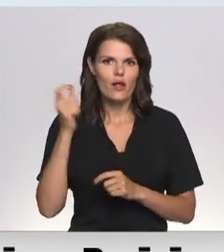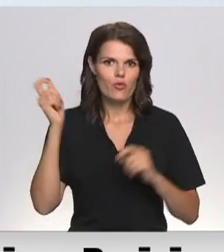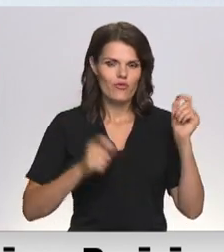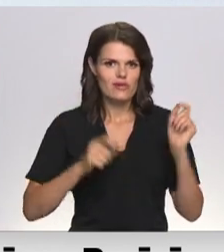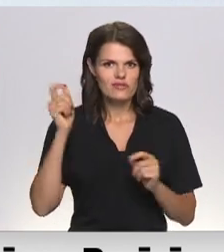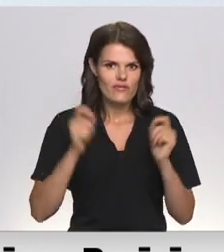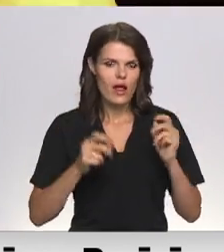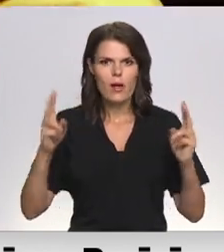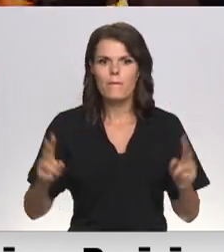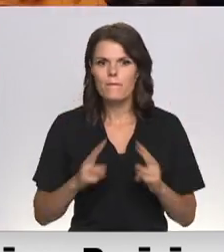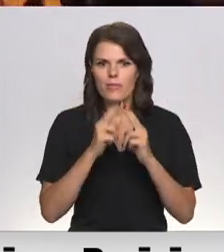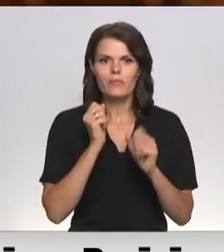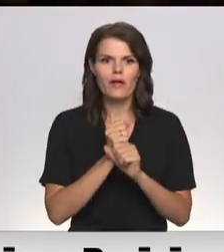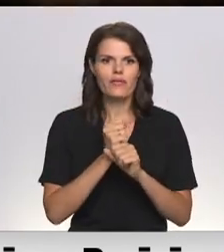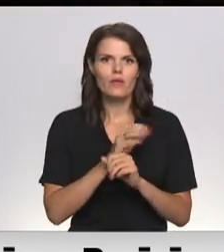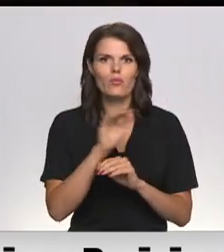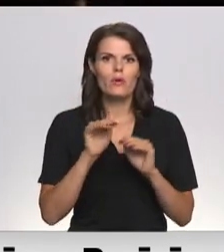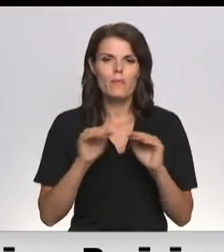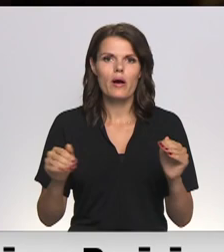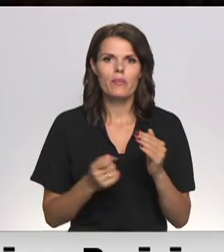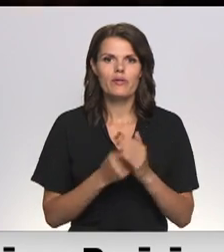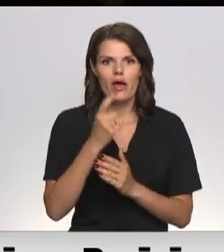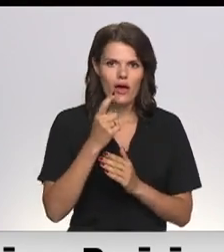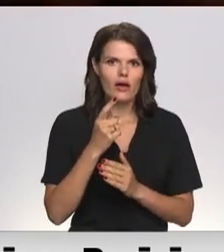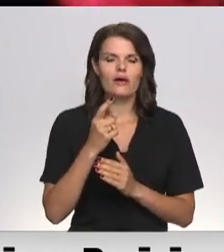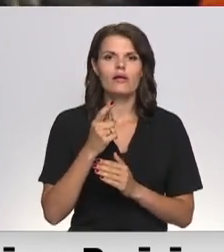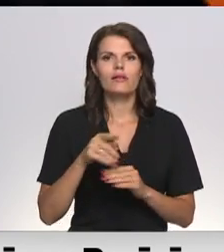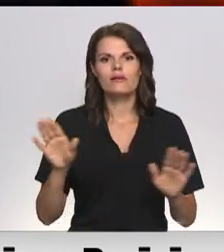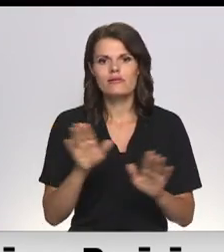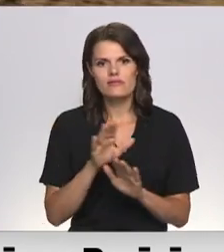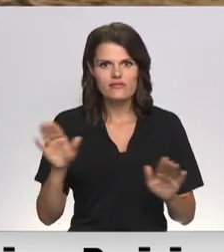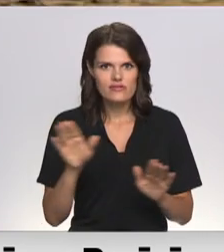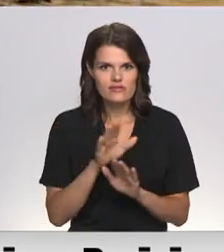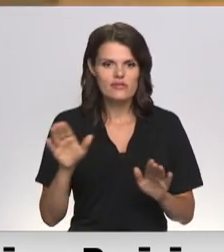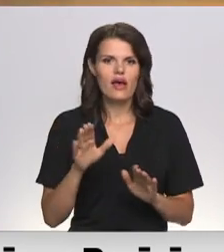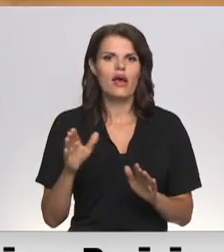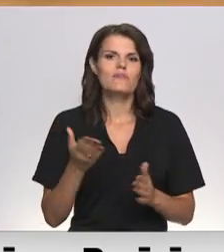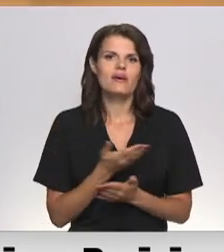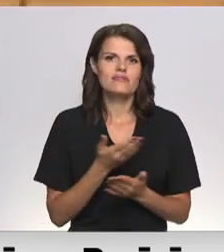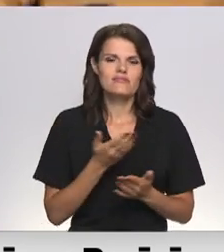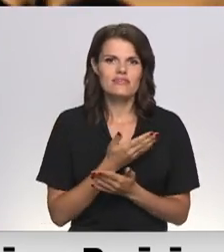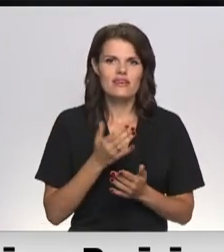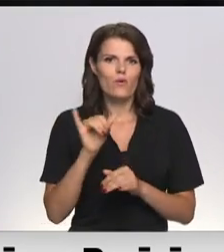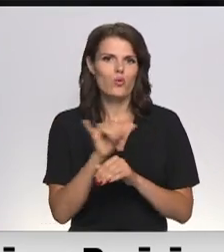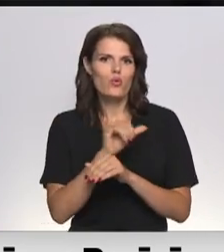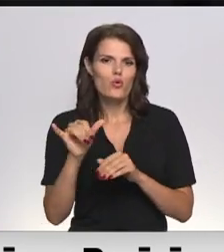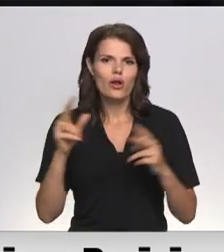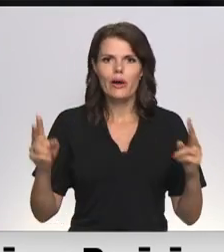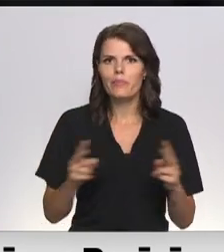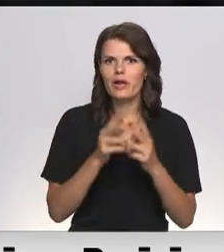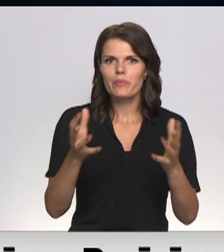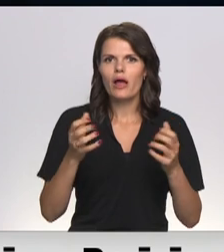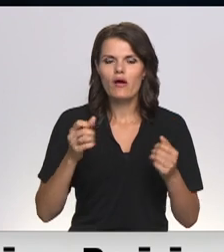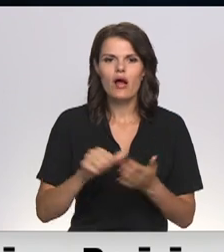Parīzē. Darbs, kura pamatā ir redīts pie Affas dziesma La Vienne Rose, jeb dzīve rožanā gaismā, Ņujorkā un Parīzē